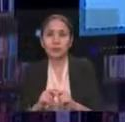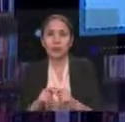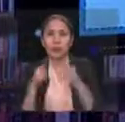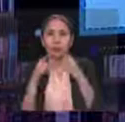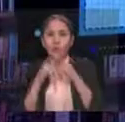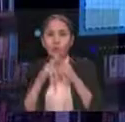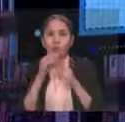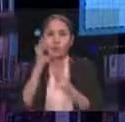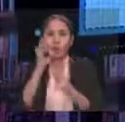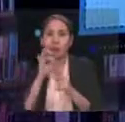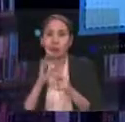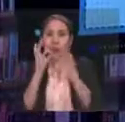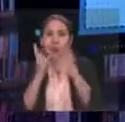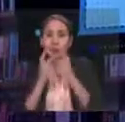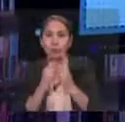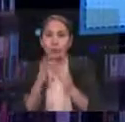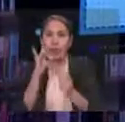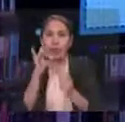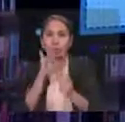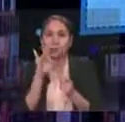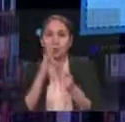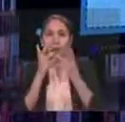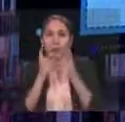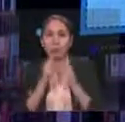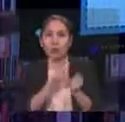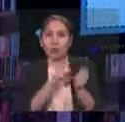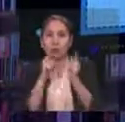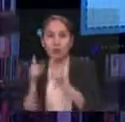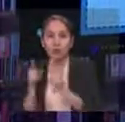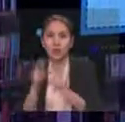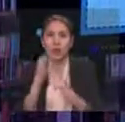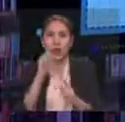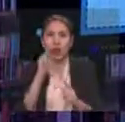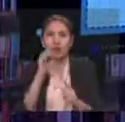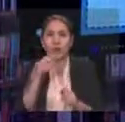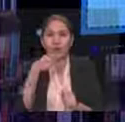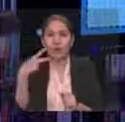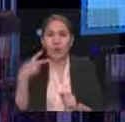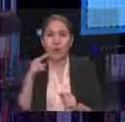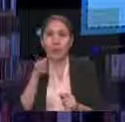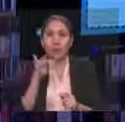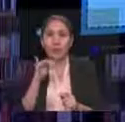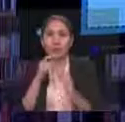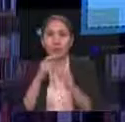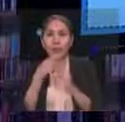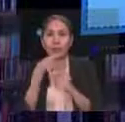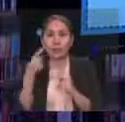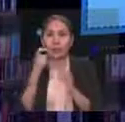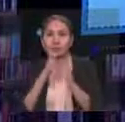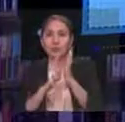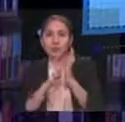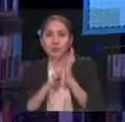Burchakning gradus o'lchovidan radian o'lchoviga o'tish uchun alfa teng π taqsim